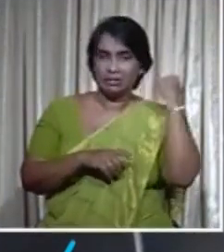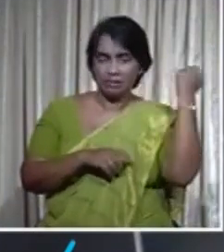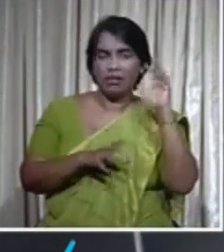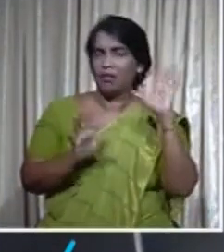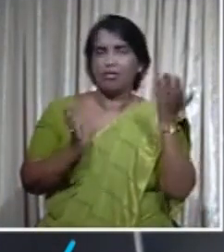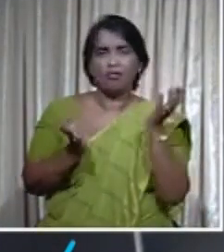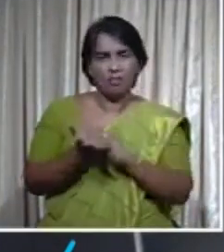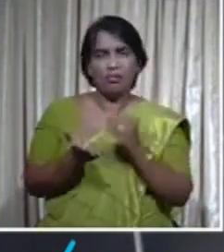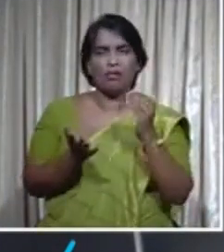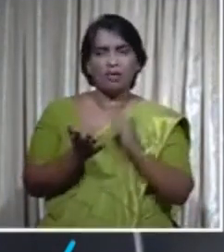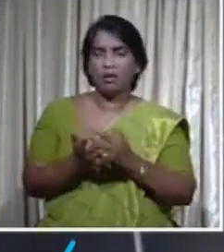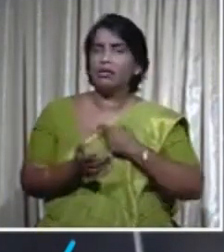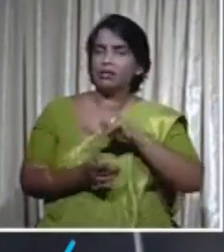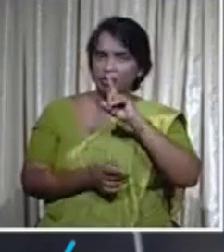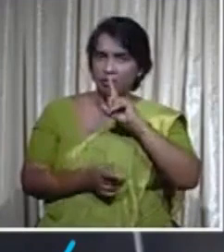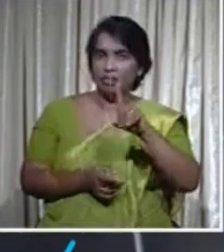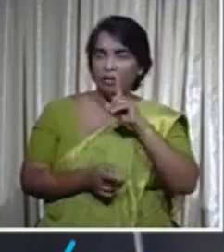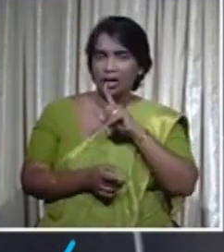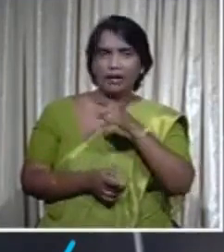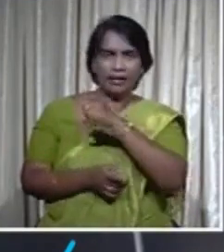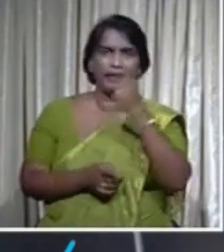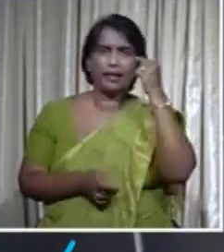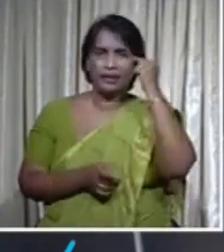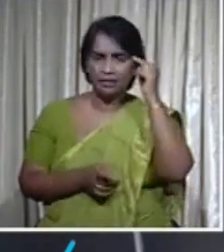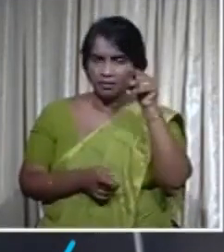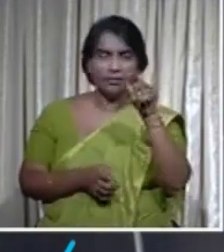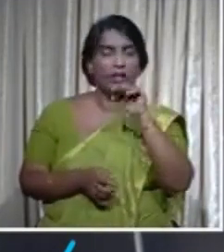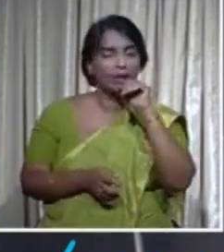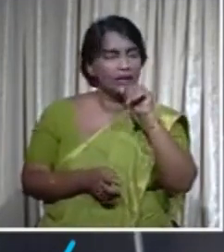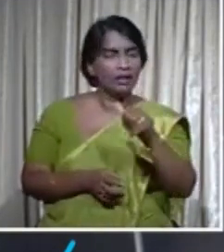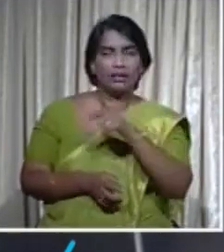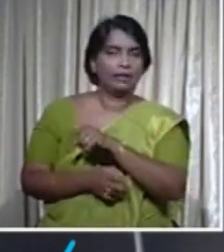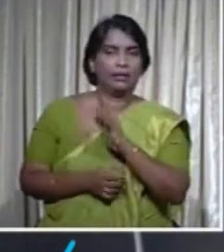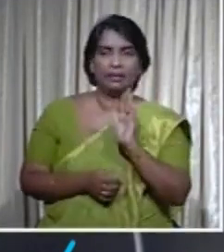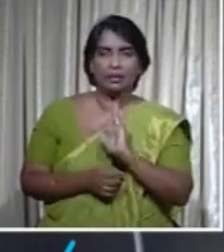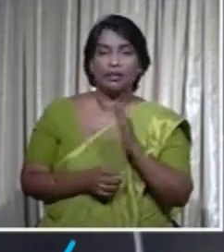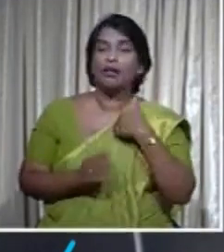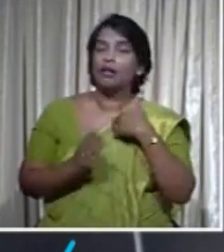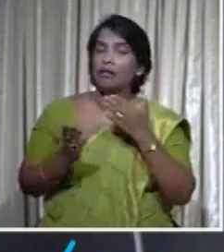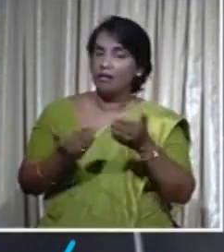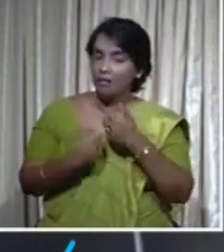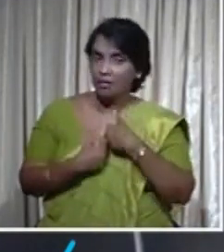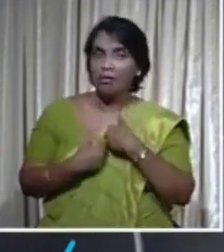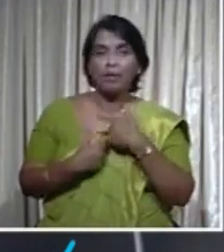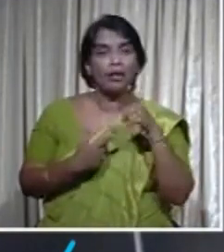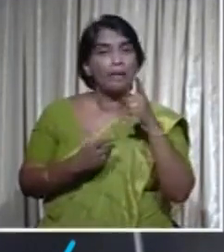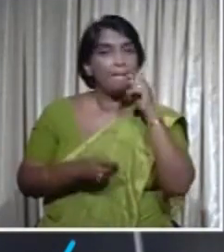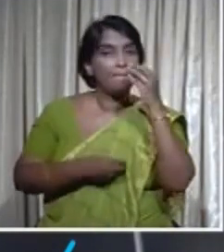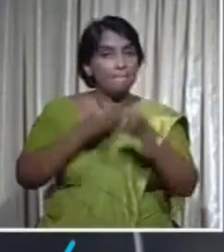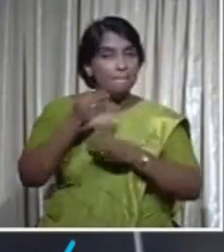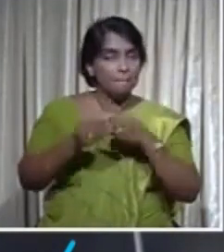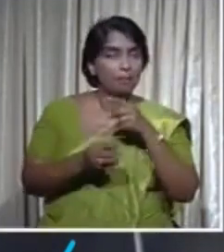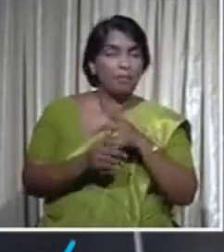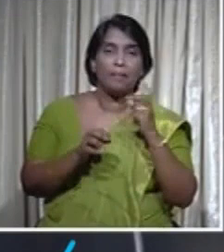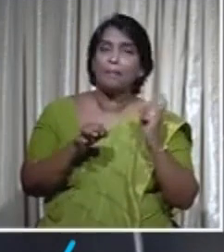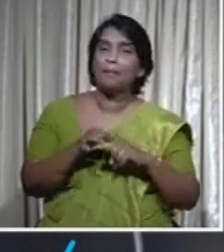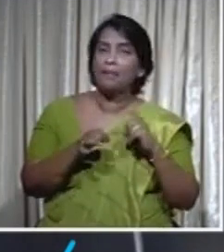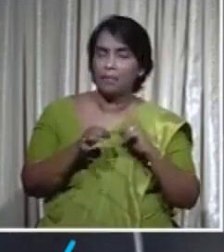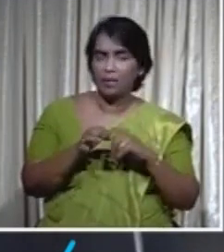என்பதை நீங்கள் கருதுகிறீர்கள். அது உண்மையல்ல. எங்களுடைய மீனவ சமூகத்தினுடைய பிரச்சனை உண்மையானது,